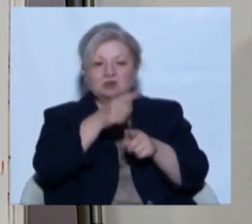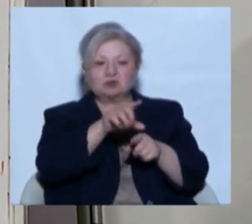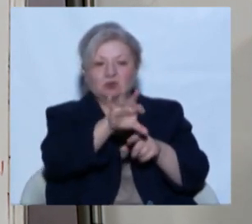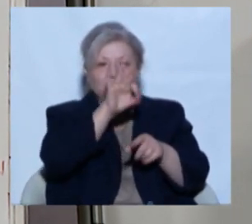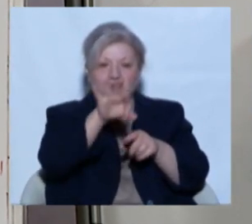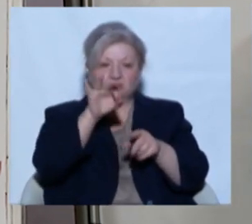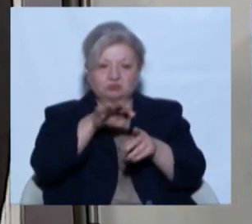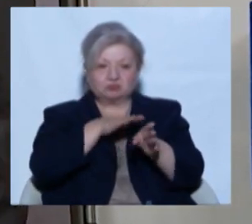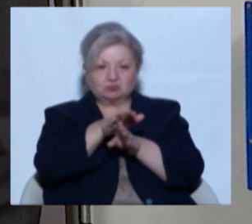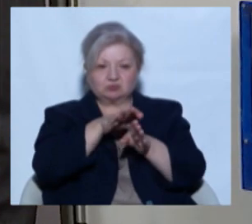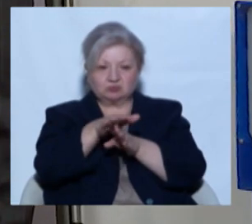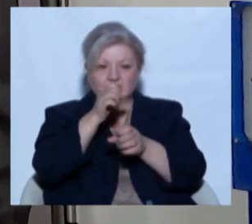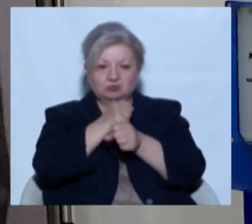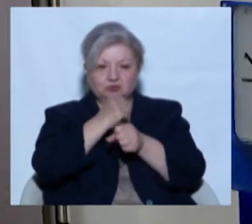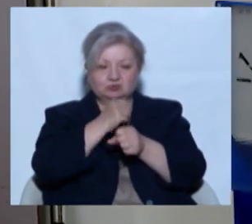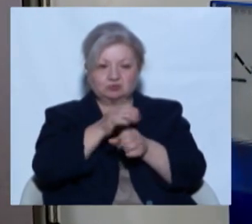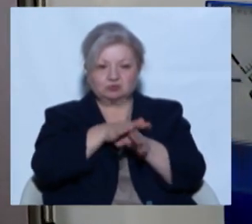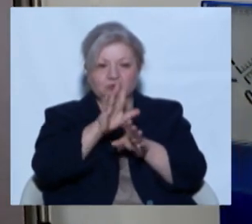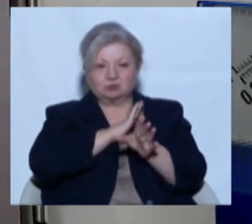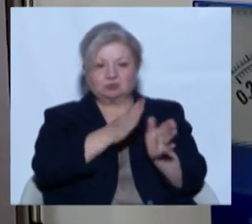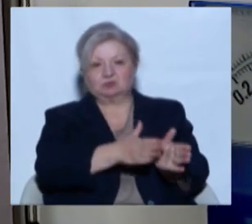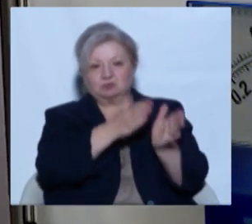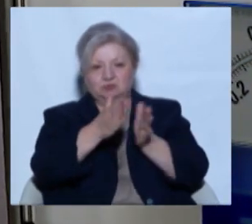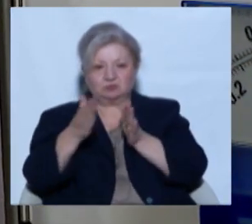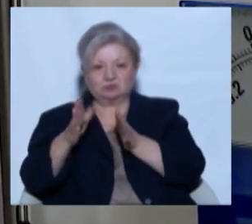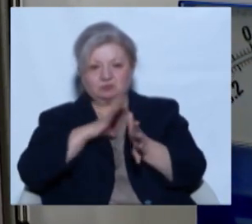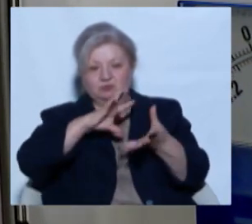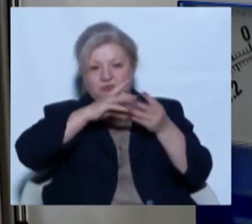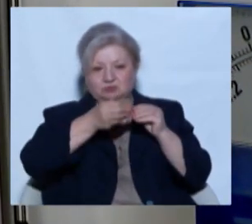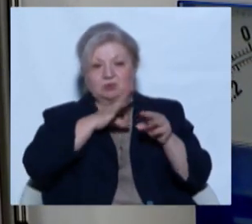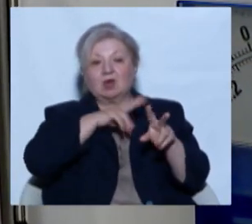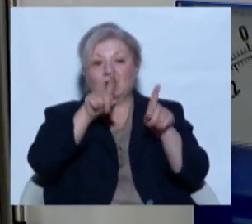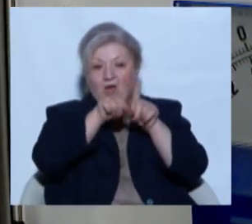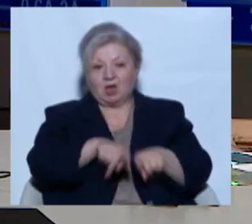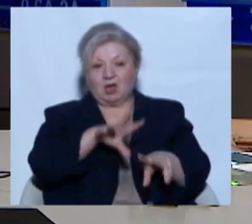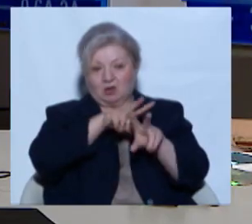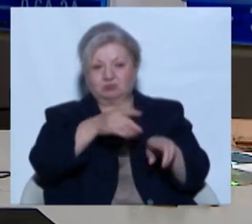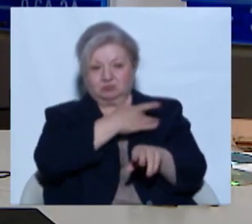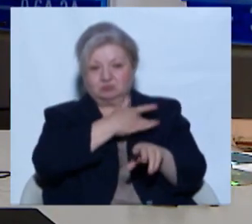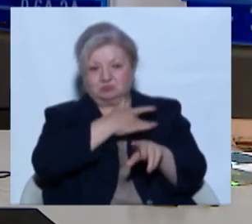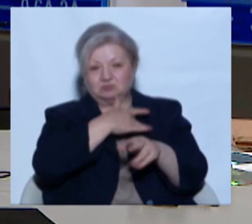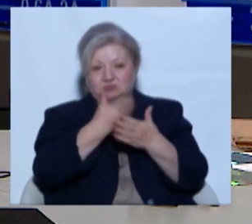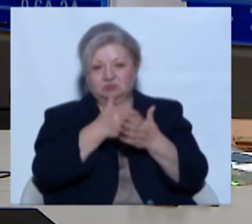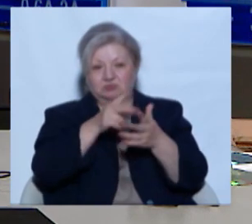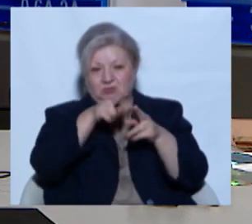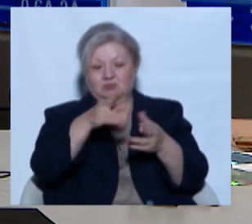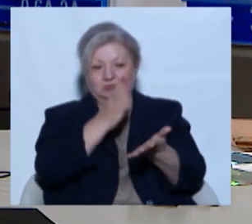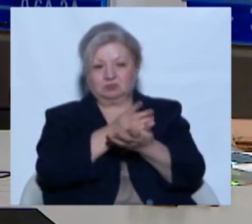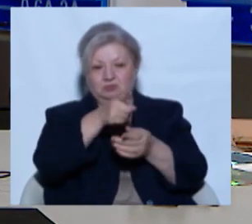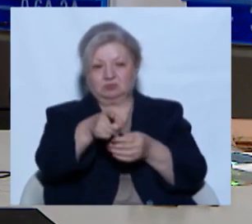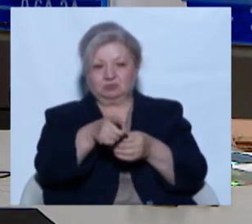შესრულებული გადაადგილება შევაჯამეთ. რაღაცა მსგავს თემასთან გვაქვს აქ ადგილი. ახლა